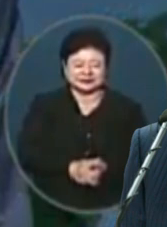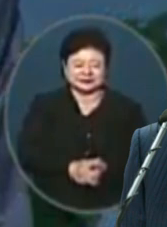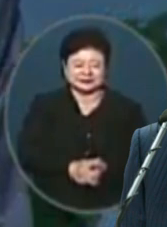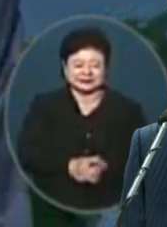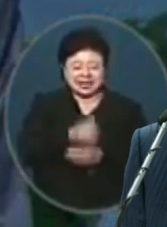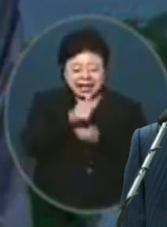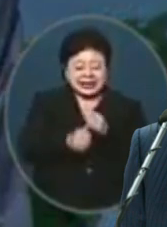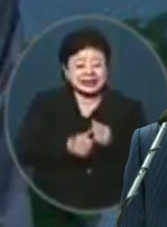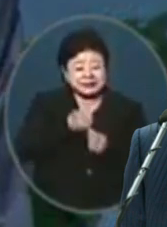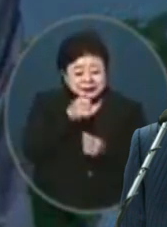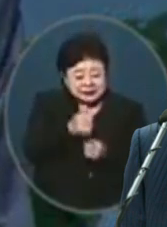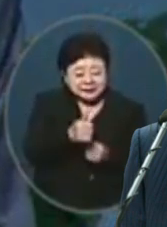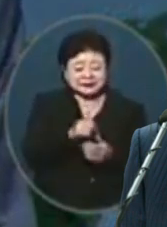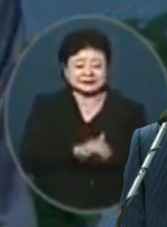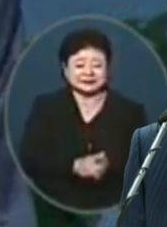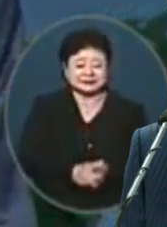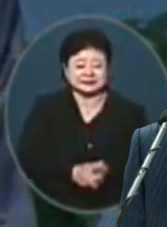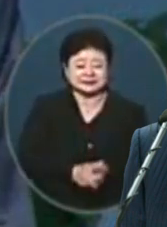하나님은